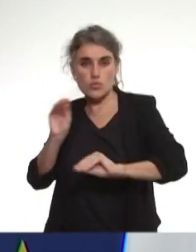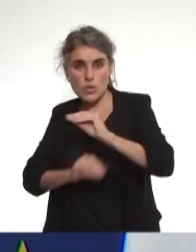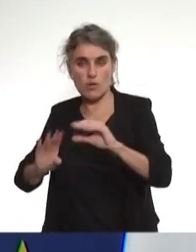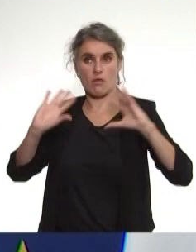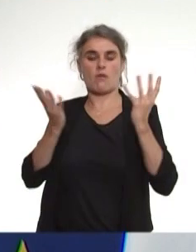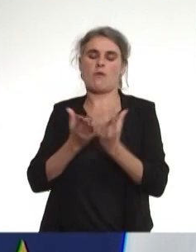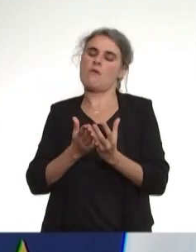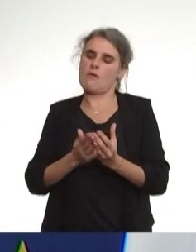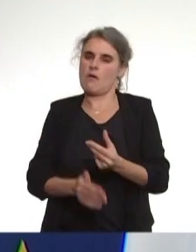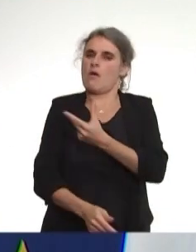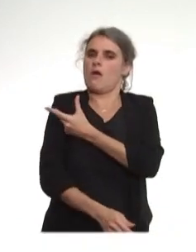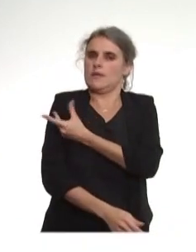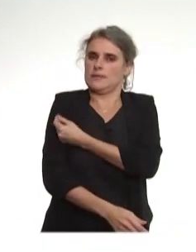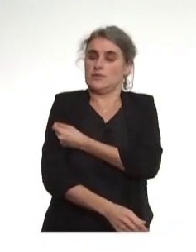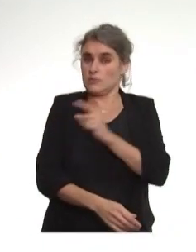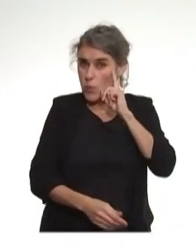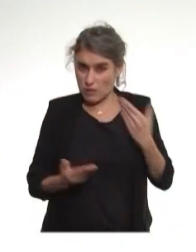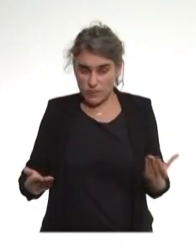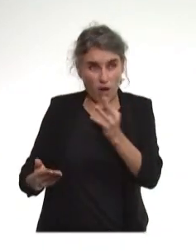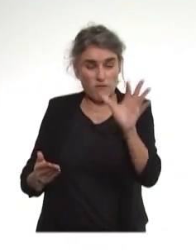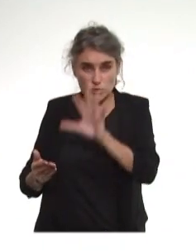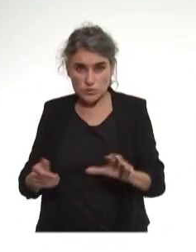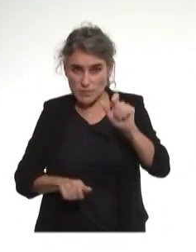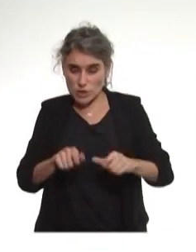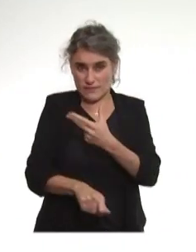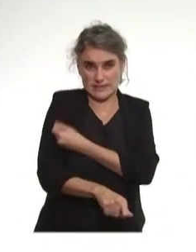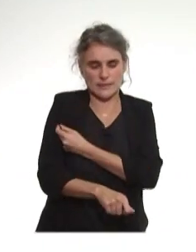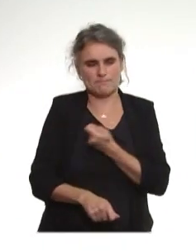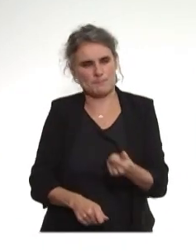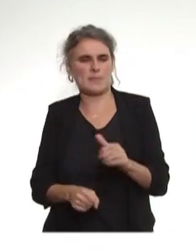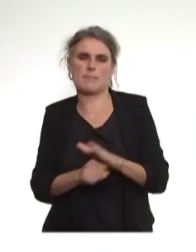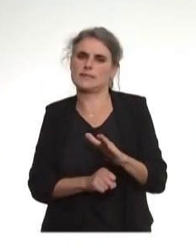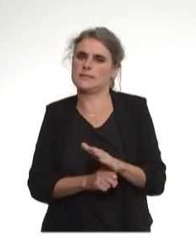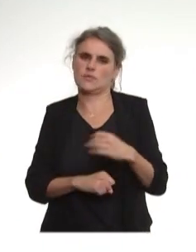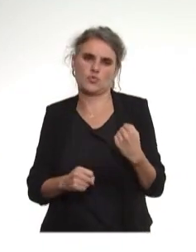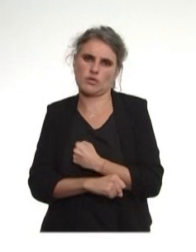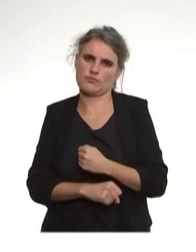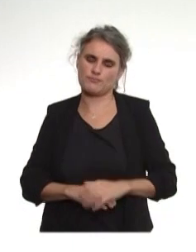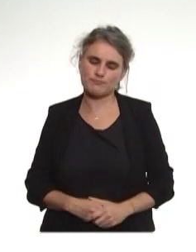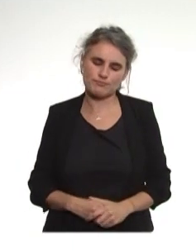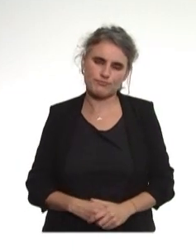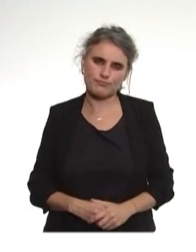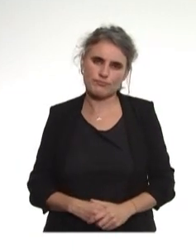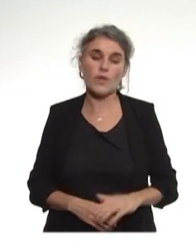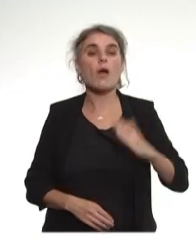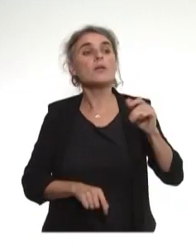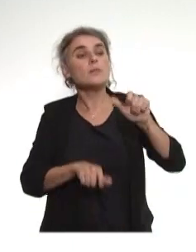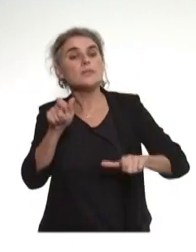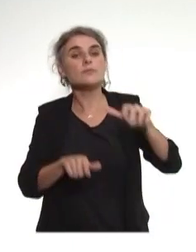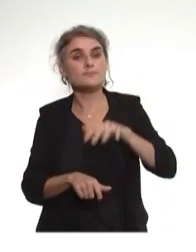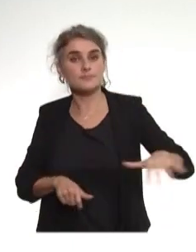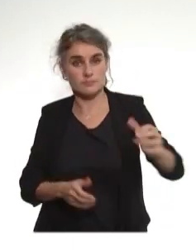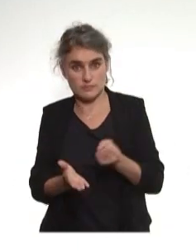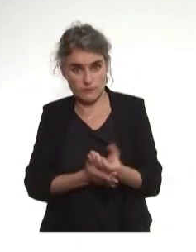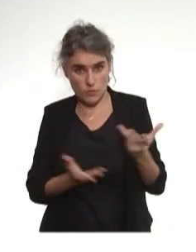couverture qui est beaucoup trop faible dans notre pays beaucoup trop faible pour tous les autres déjà un premier message c'est que la grippe elle n'arrive pas dans deux